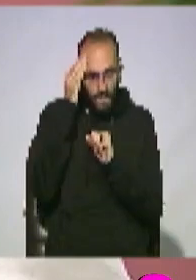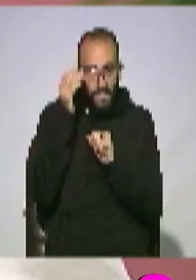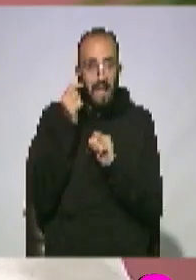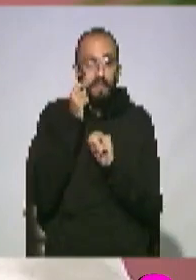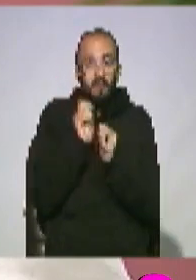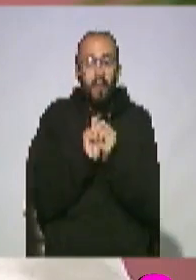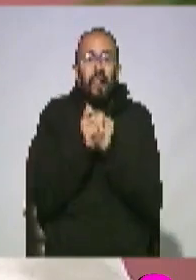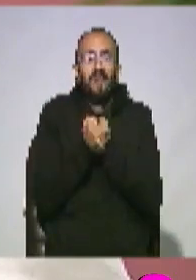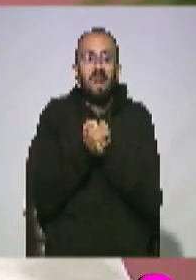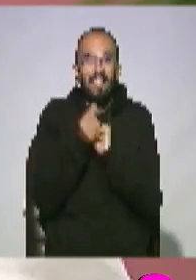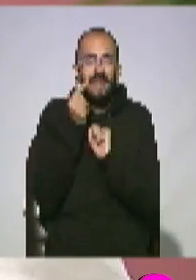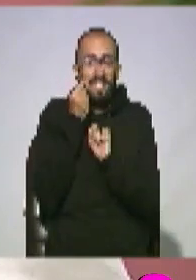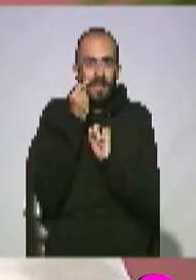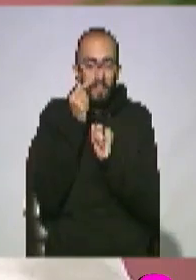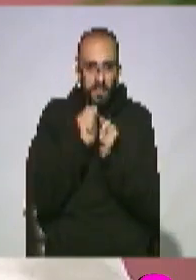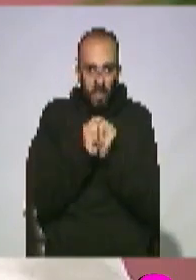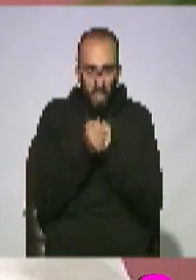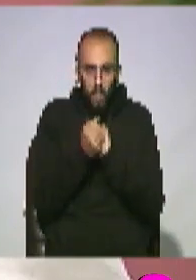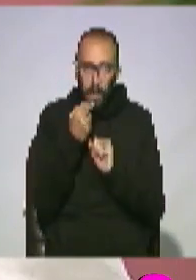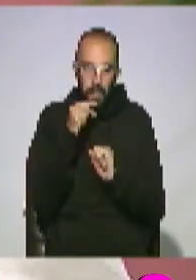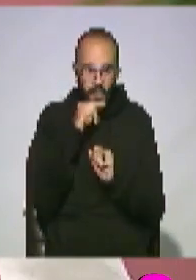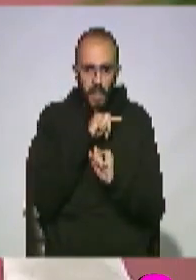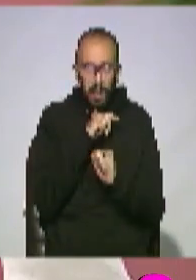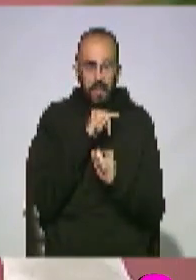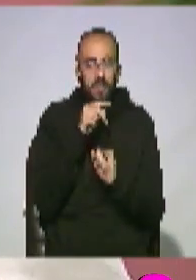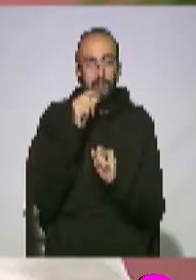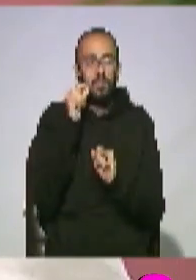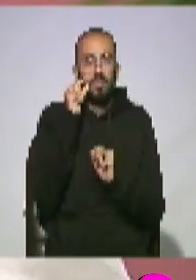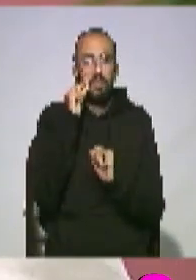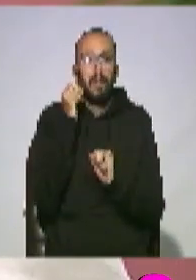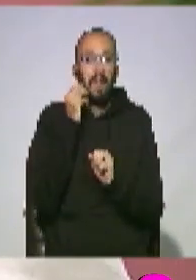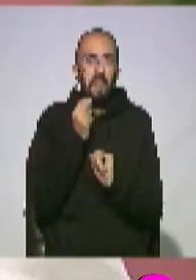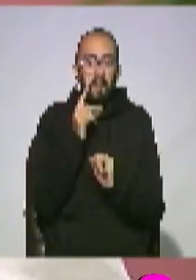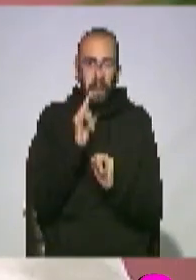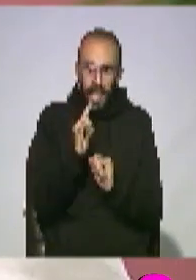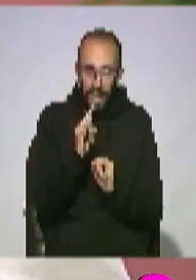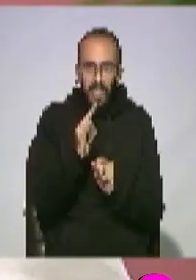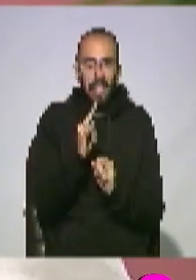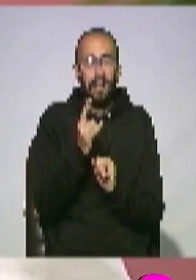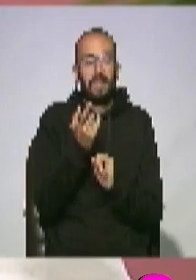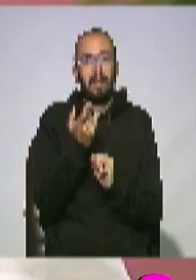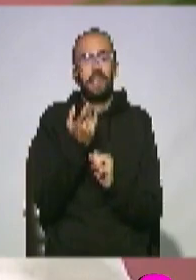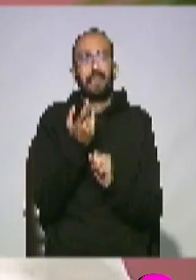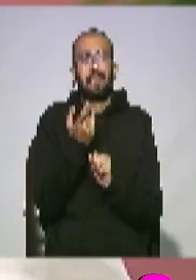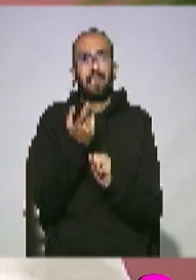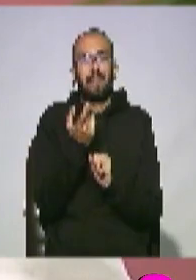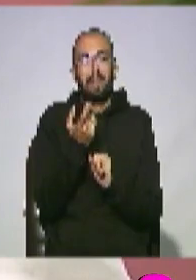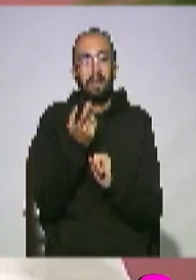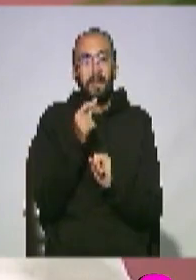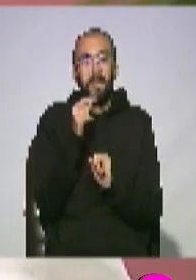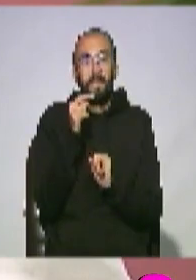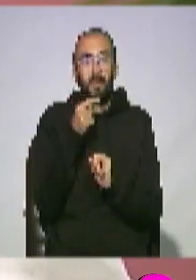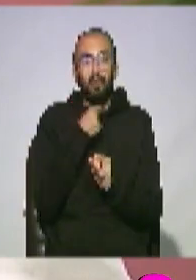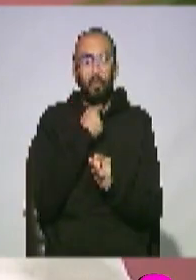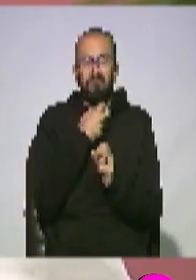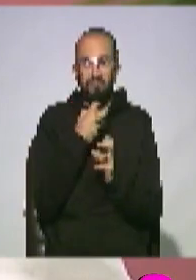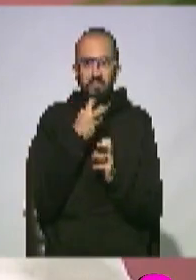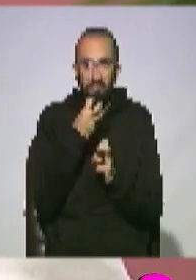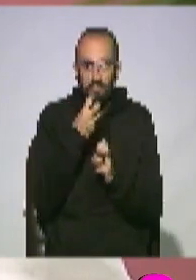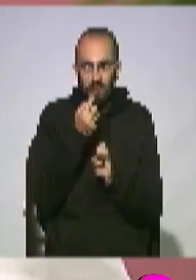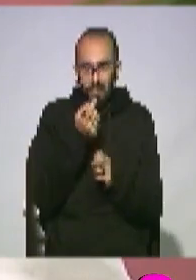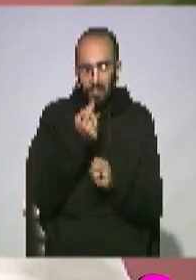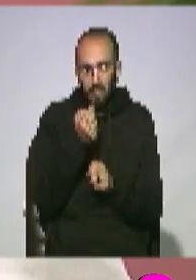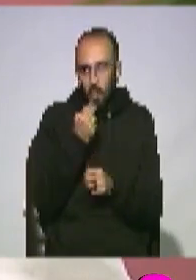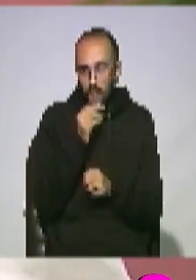اللي هو بيبقى فيه تغيرات في الجسم، في ظهور الشعر الدقن للولاد الذكور، الصوت بيبدأ